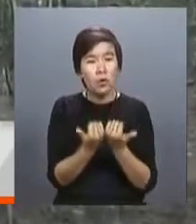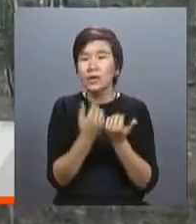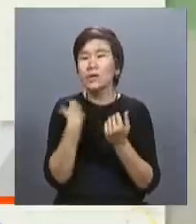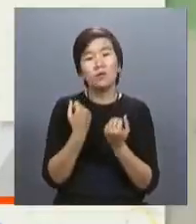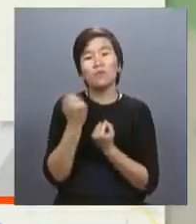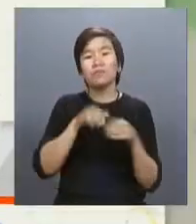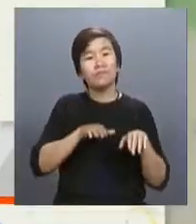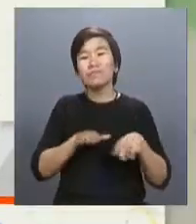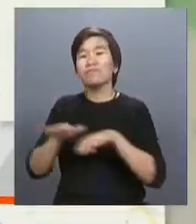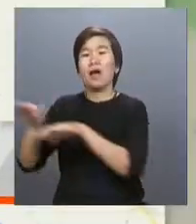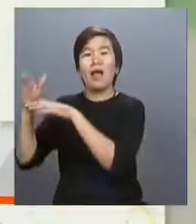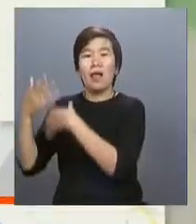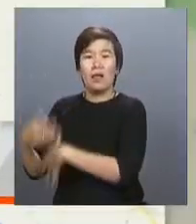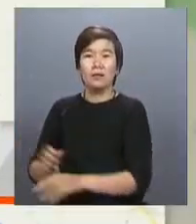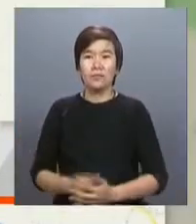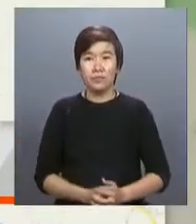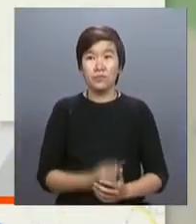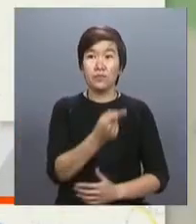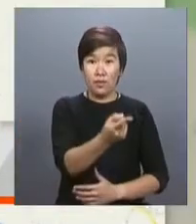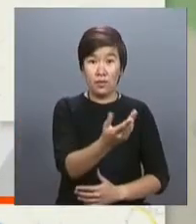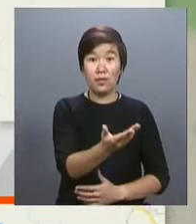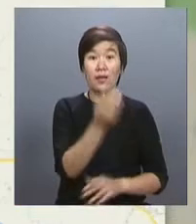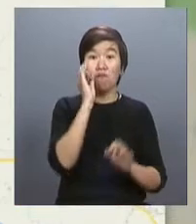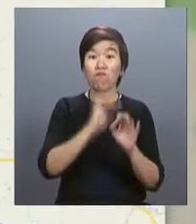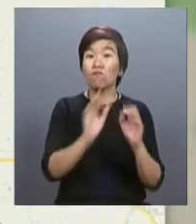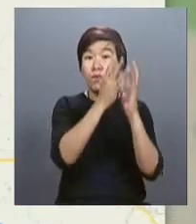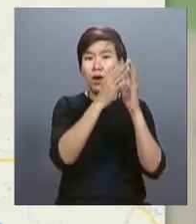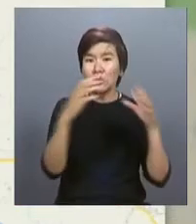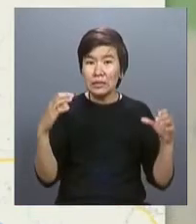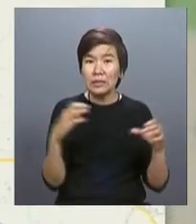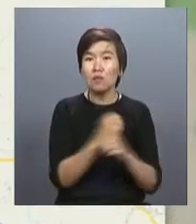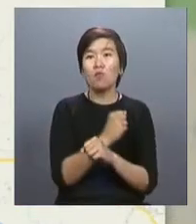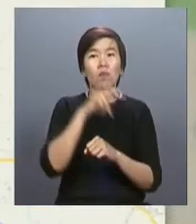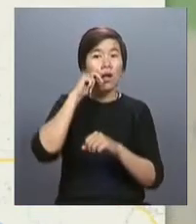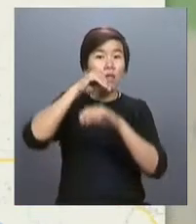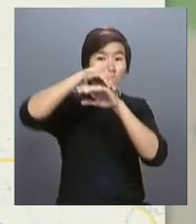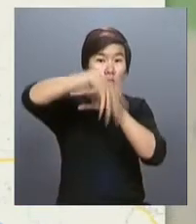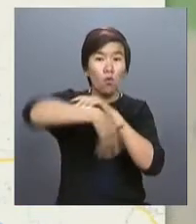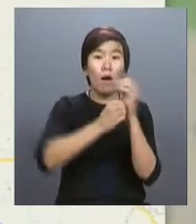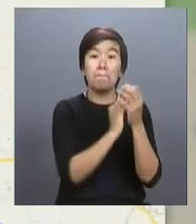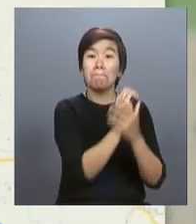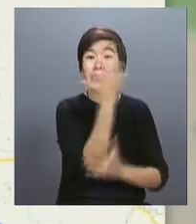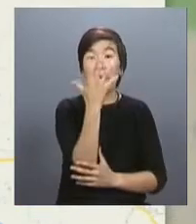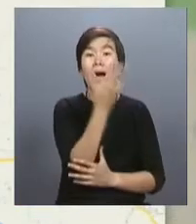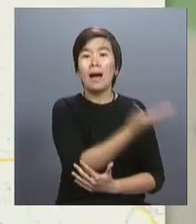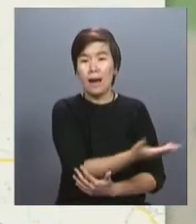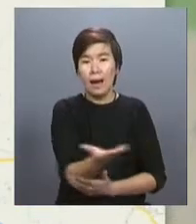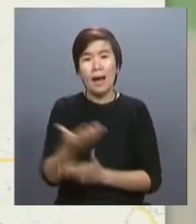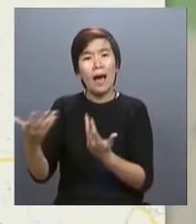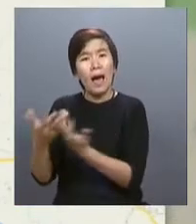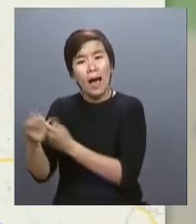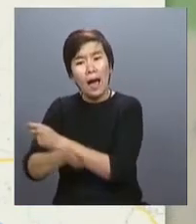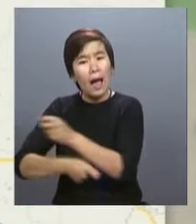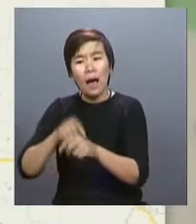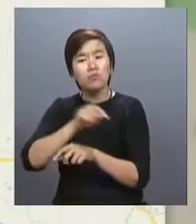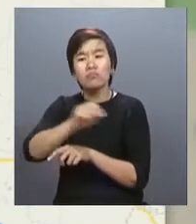ไปแล้วสรุปเหตุไฟไหม้ทั้งป่าและทุ่งนาในจังหวัดนครนายกนับตั้งแต่ช่วงปลายเดือนกุมภาพันธ์ที่ผ่าน